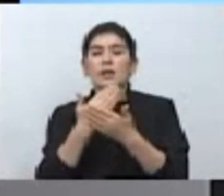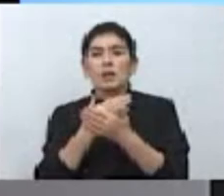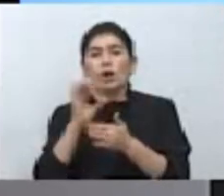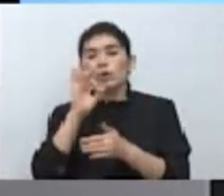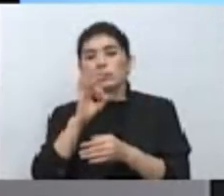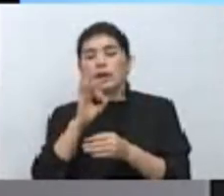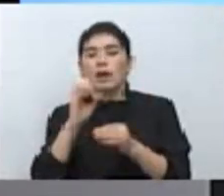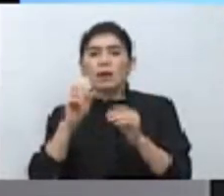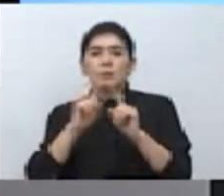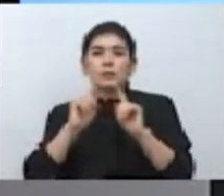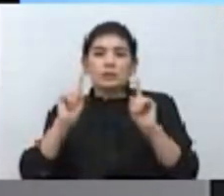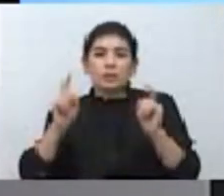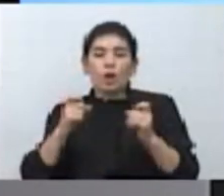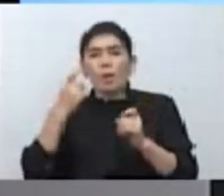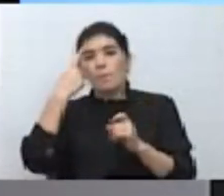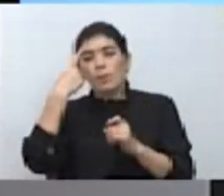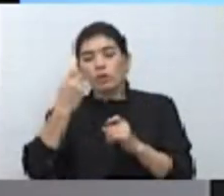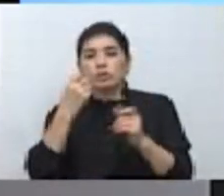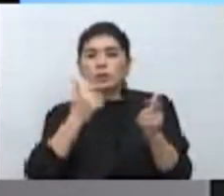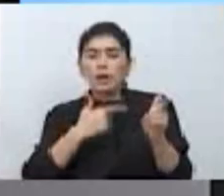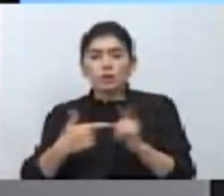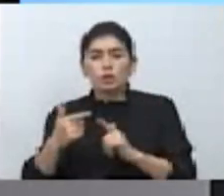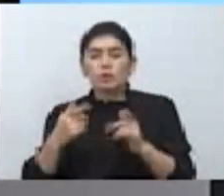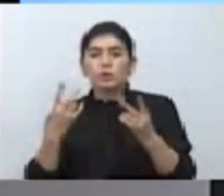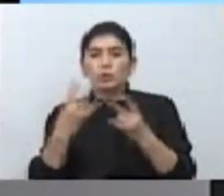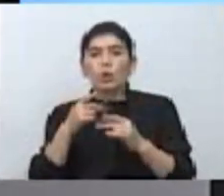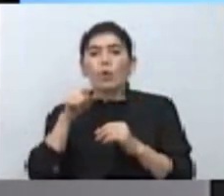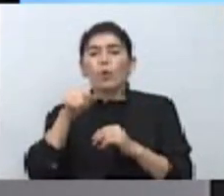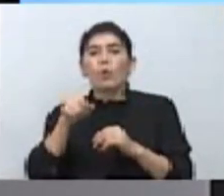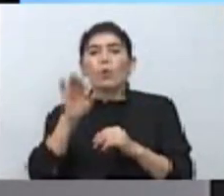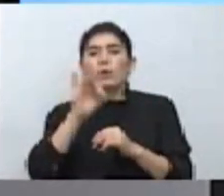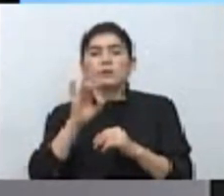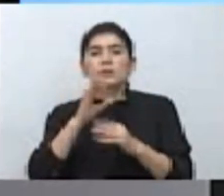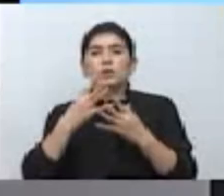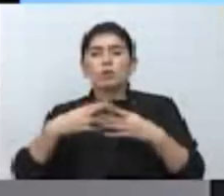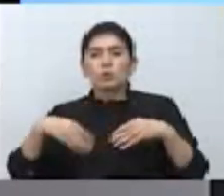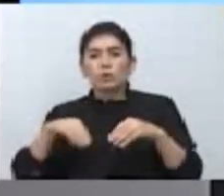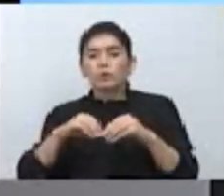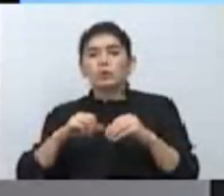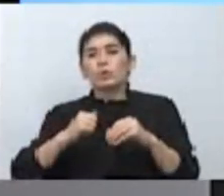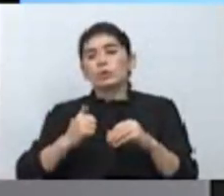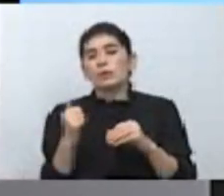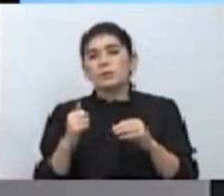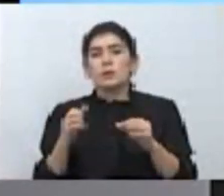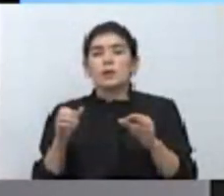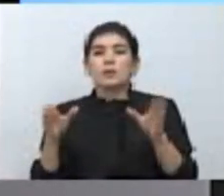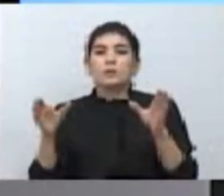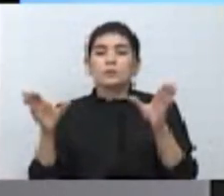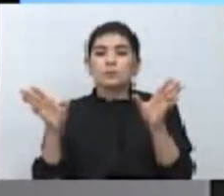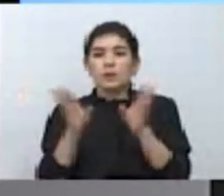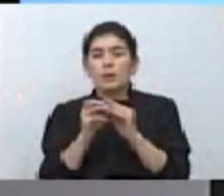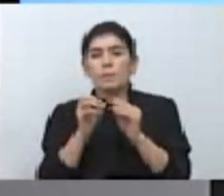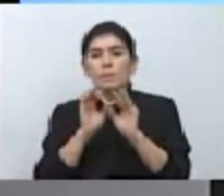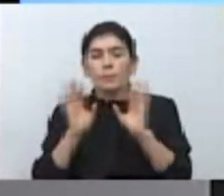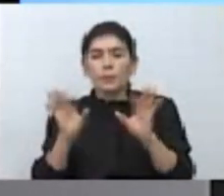bo'yicha qisqacha qiziqarli ma'lumot tayyorlashingiz va uni oilangiz yoki o'rtoqlaringiz davrasida